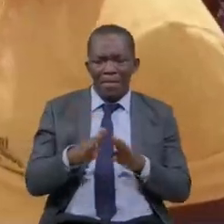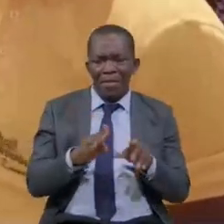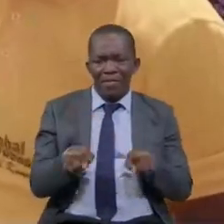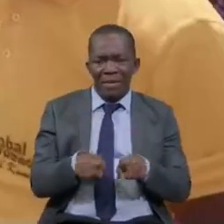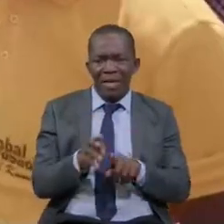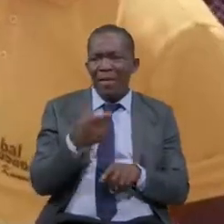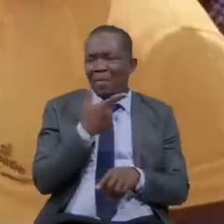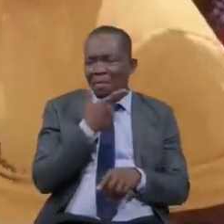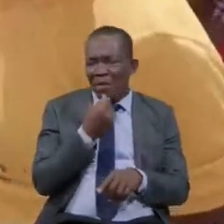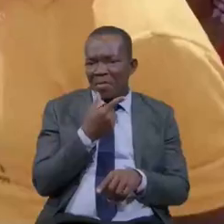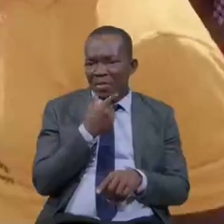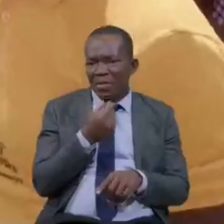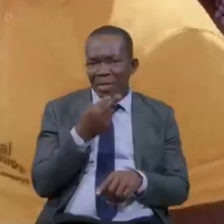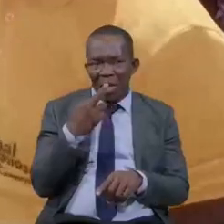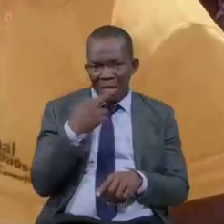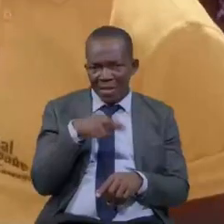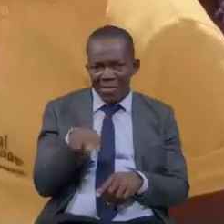comme le serpent vert